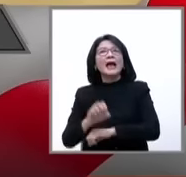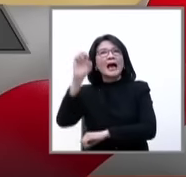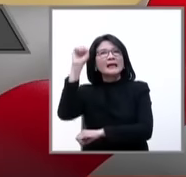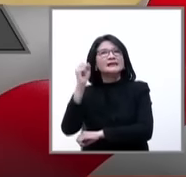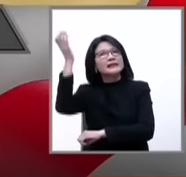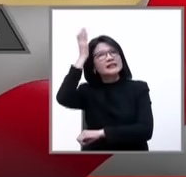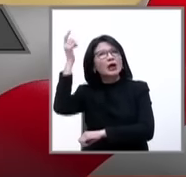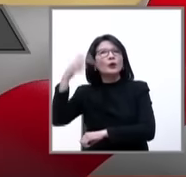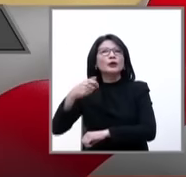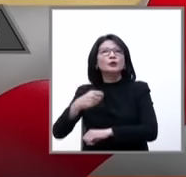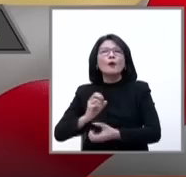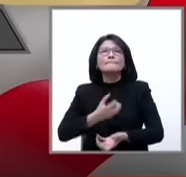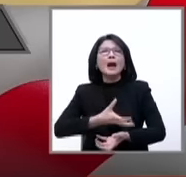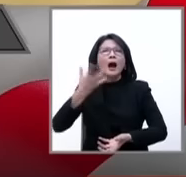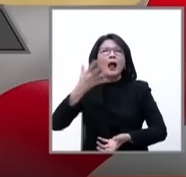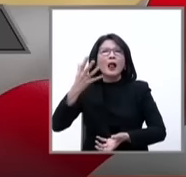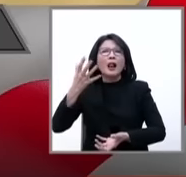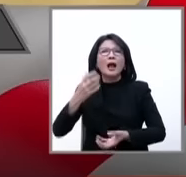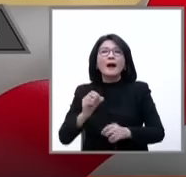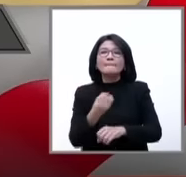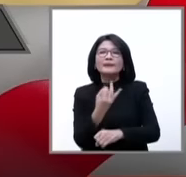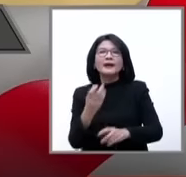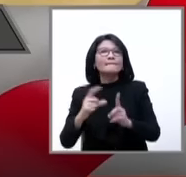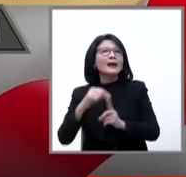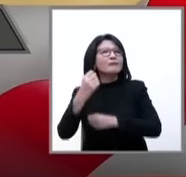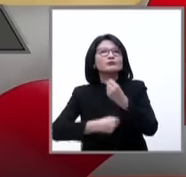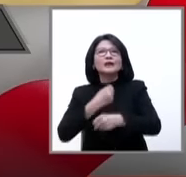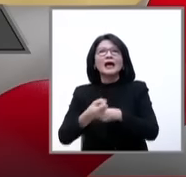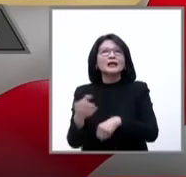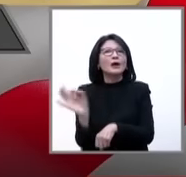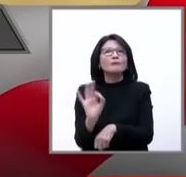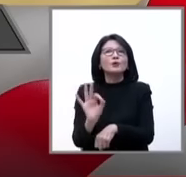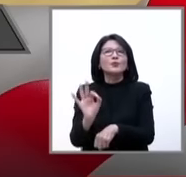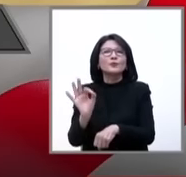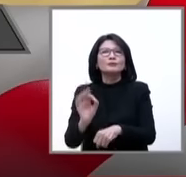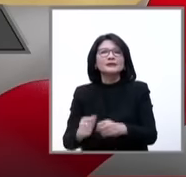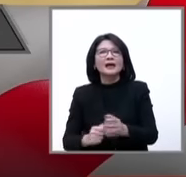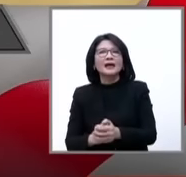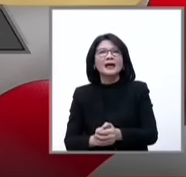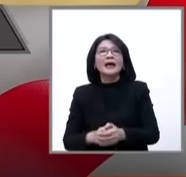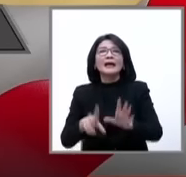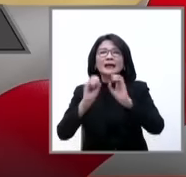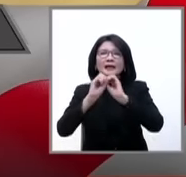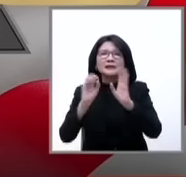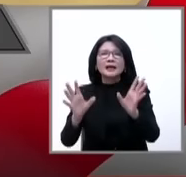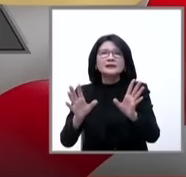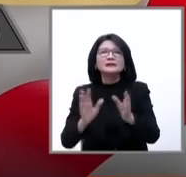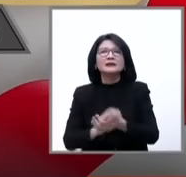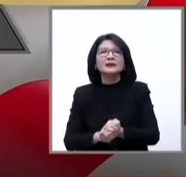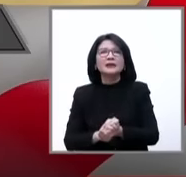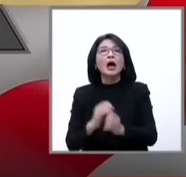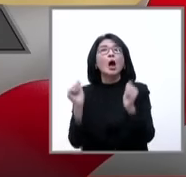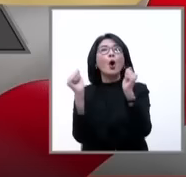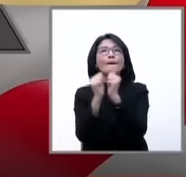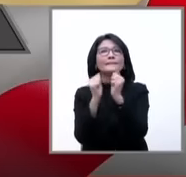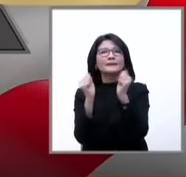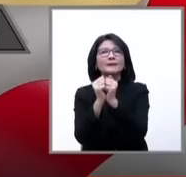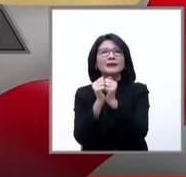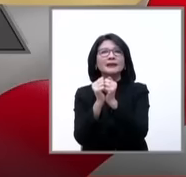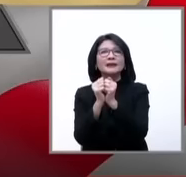malam mengalami anti-klimak dibanding debat kedua, tapi memberikan clue, memberikan tanda yang terang